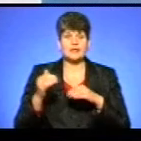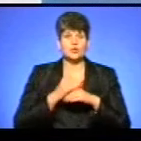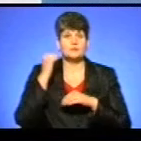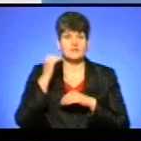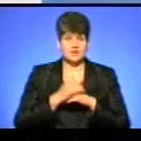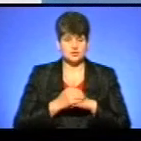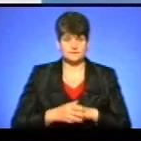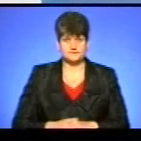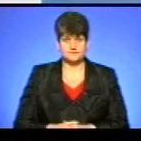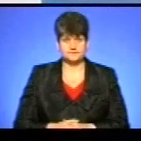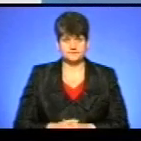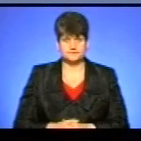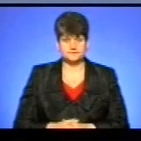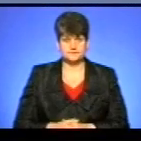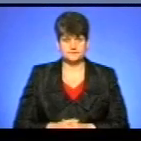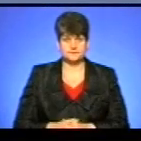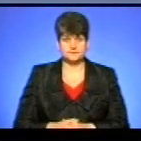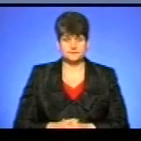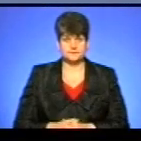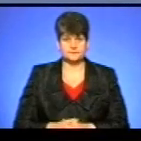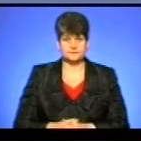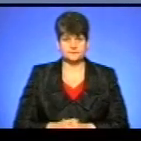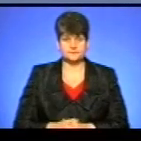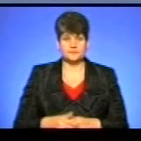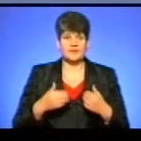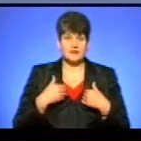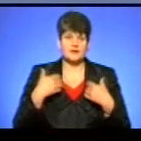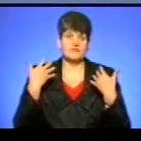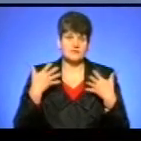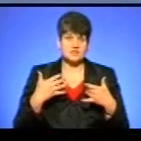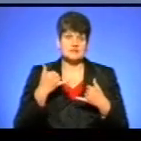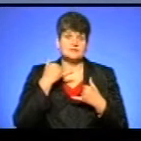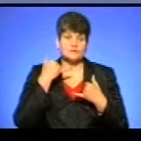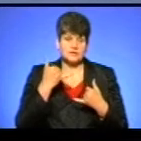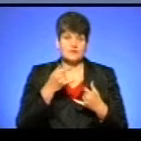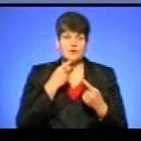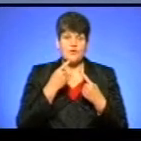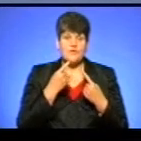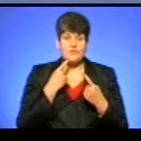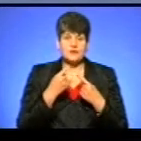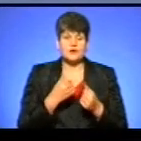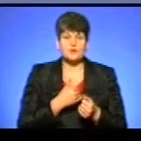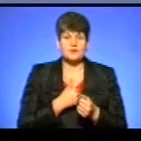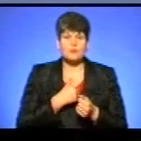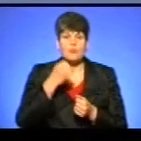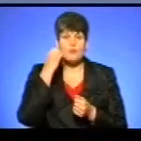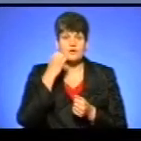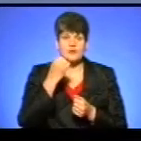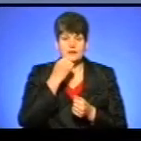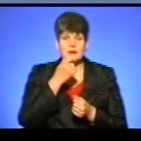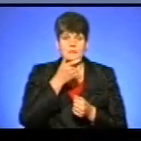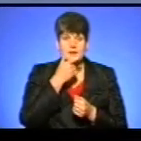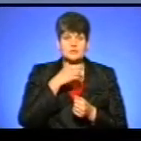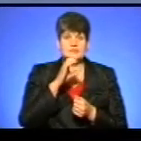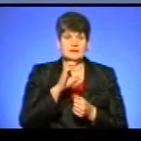вечір. Добрий вечір. Я вже звертався, тільки що дзвонив і кажу. Я хотів подякувати пану